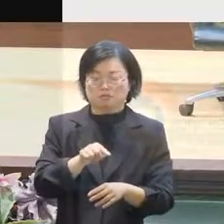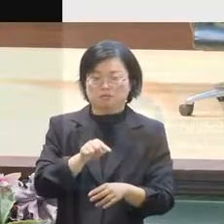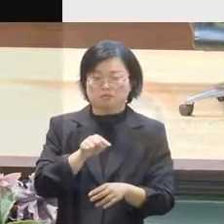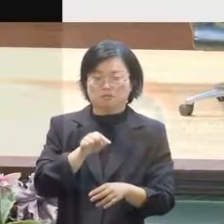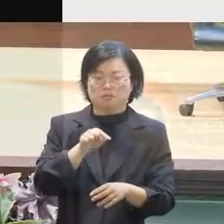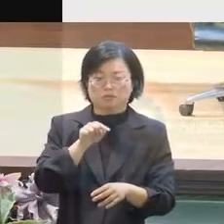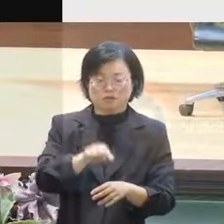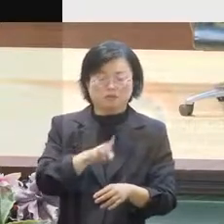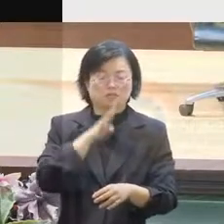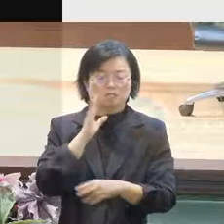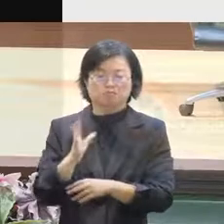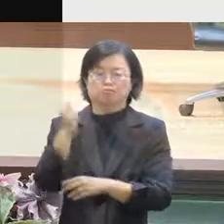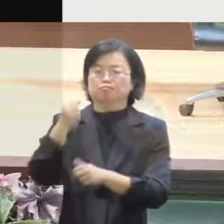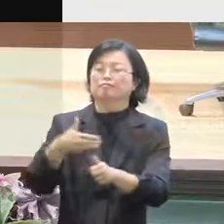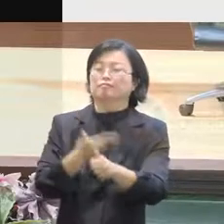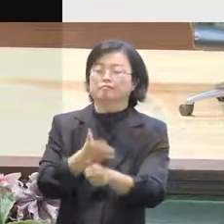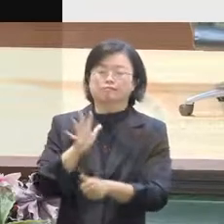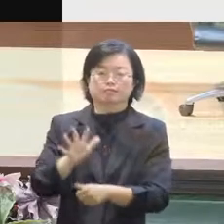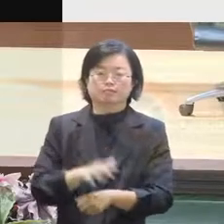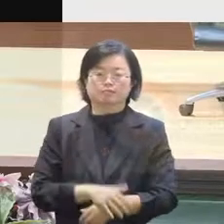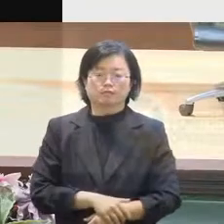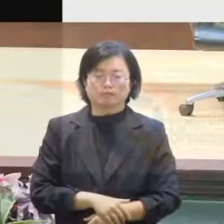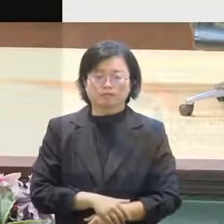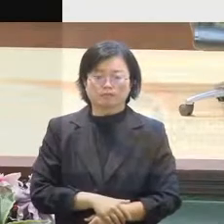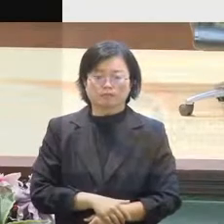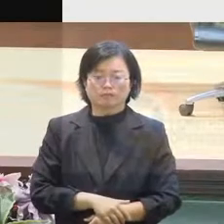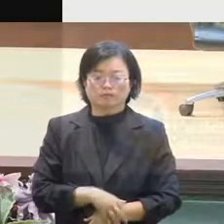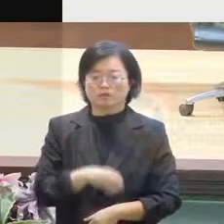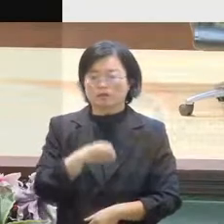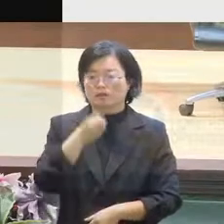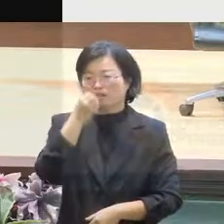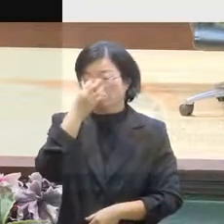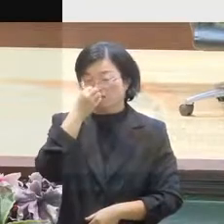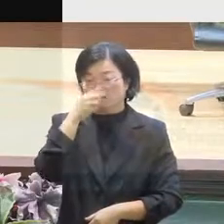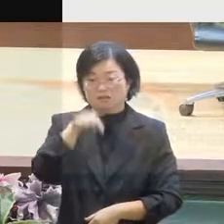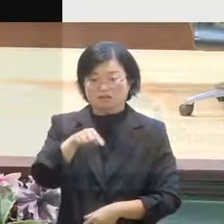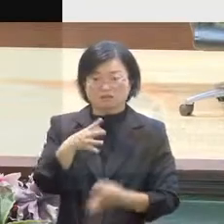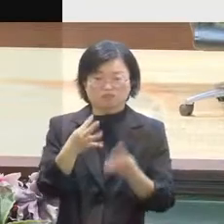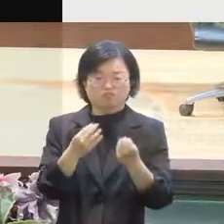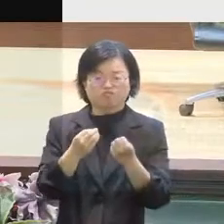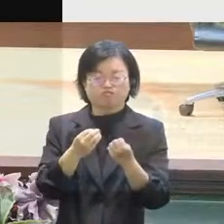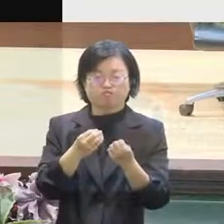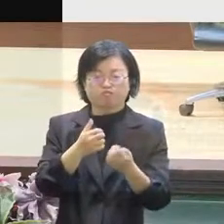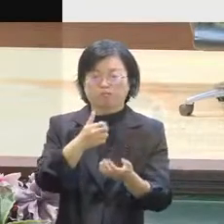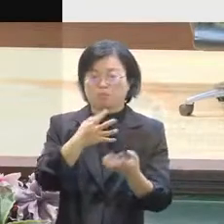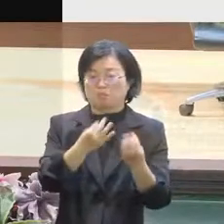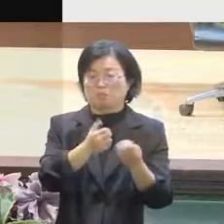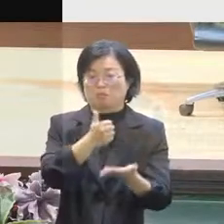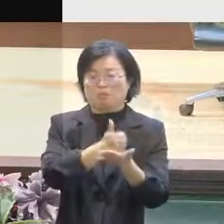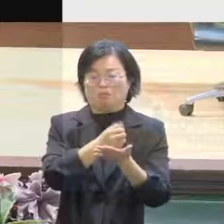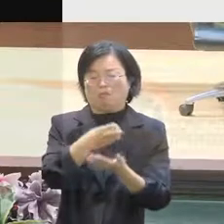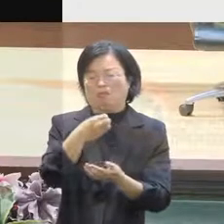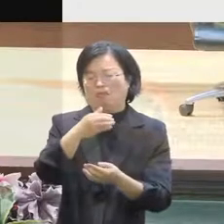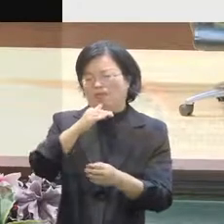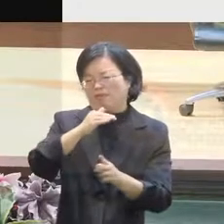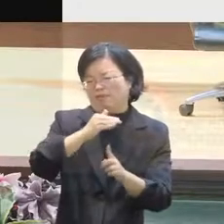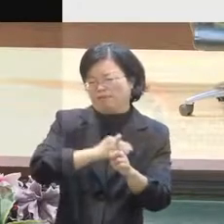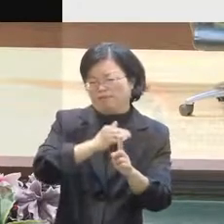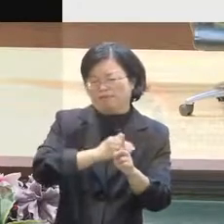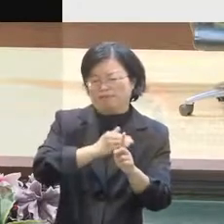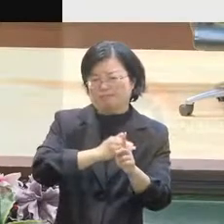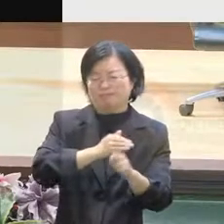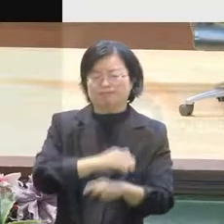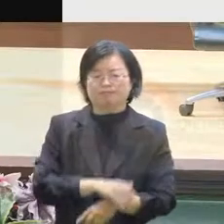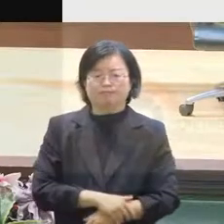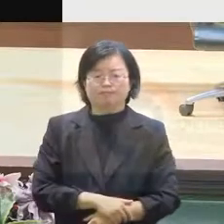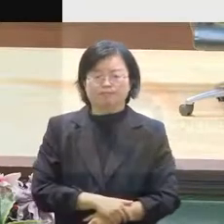开放授权。那在这里的话呢，香港是的得分是最低的。那最主要的原因呢，就是我们在标